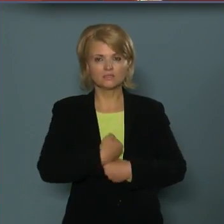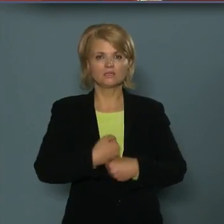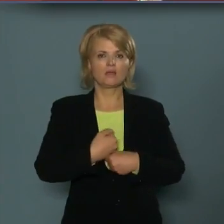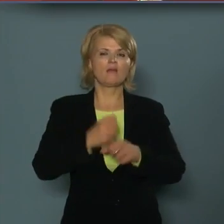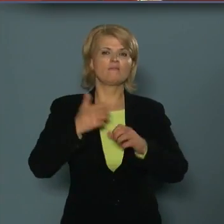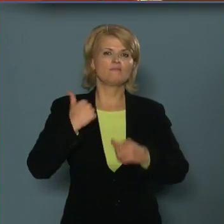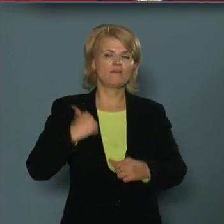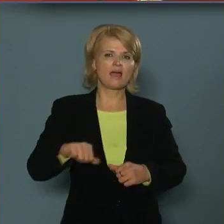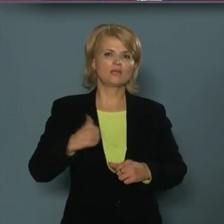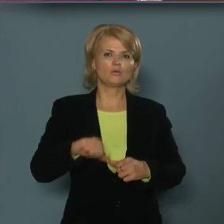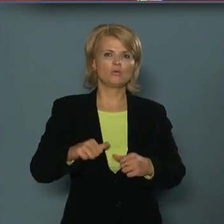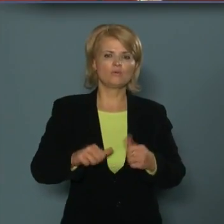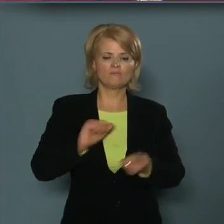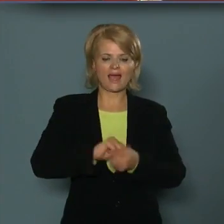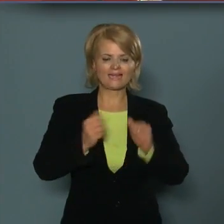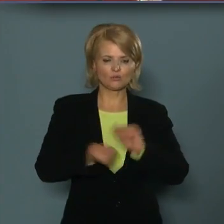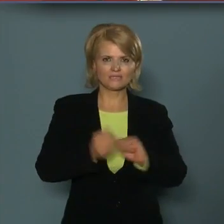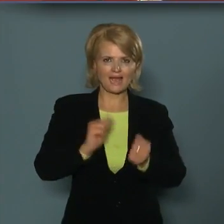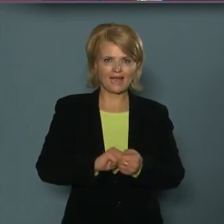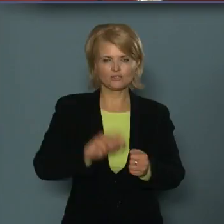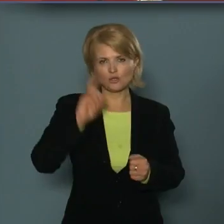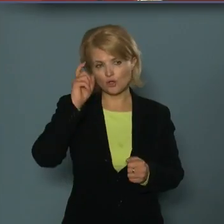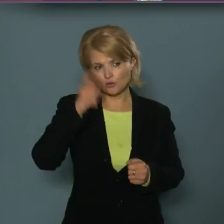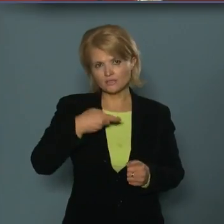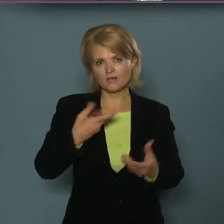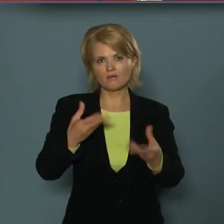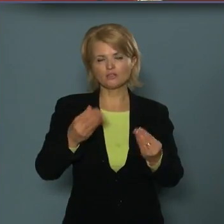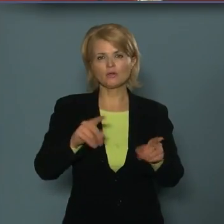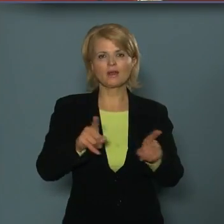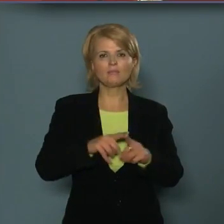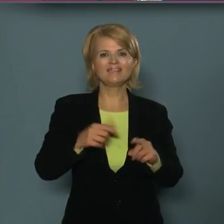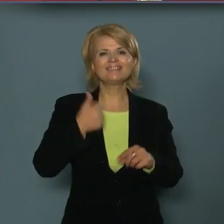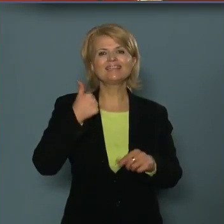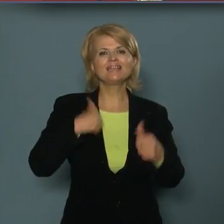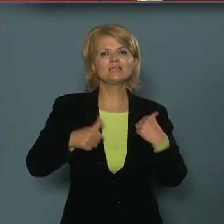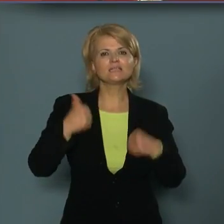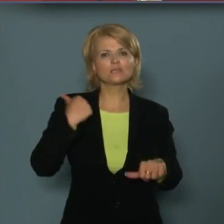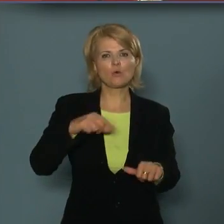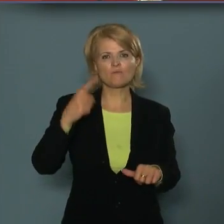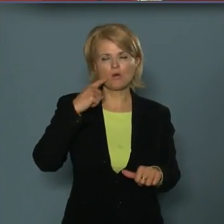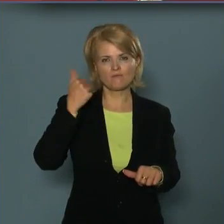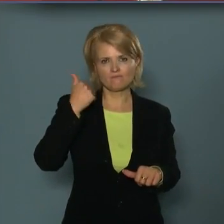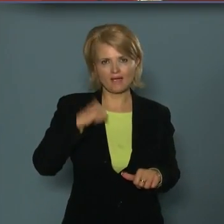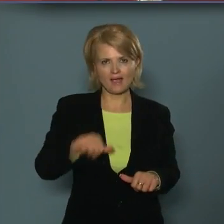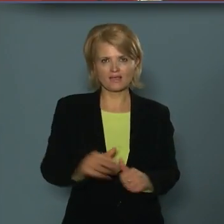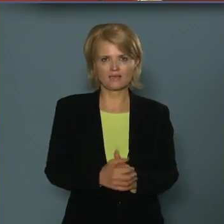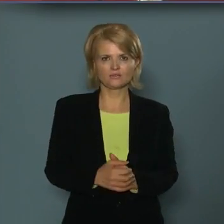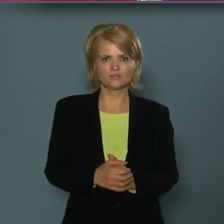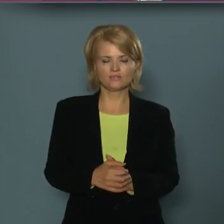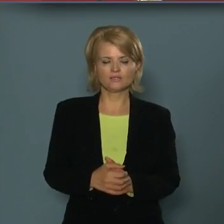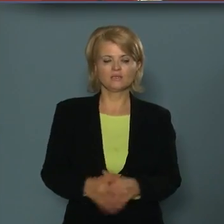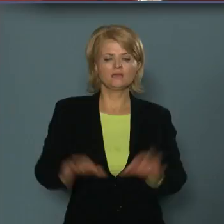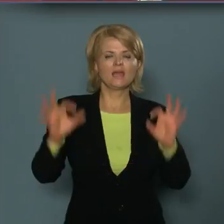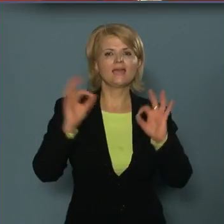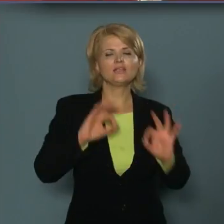változás. Rosszabb ez sokkal, mint kínzó fogfájás. Az megszűnhet egy